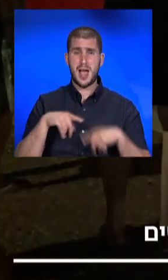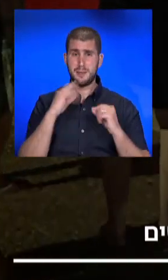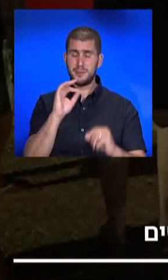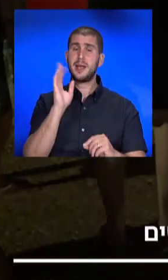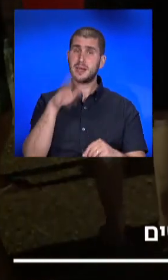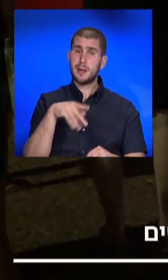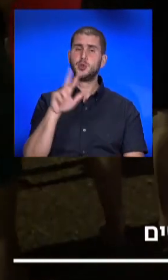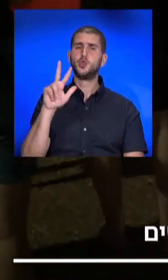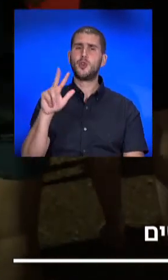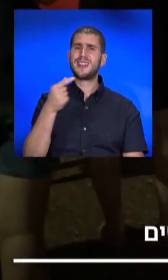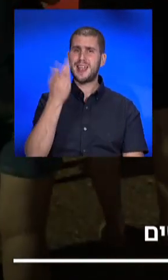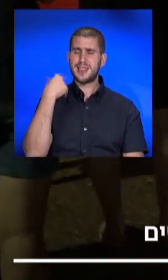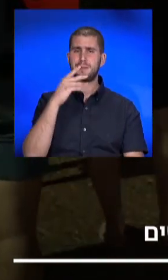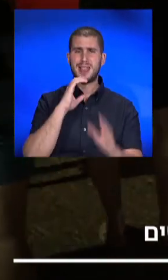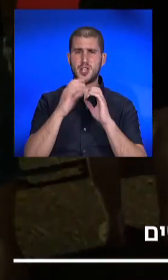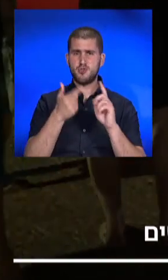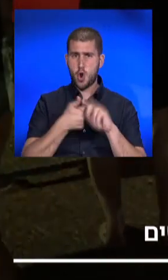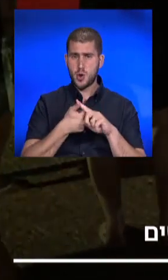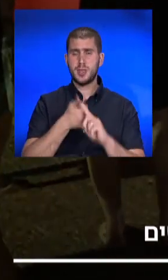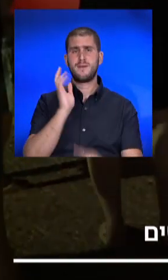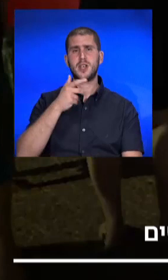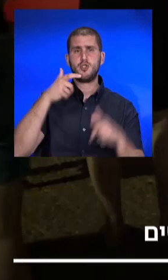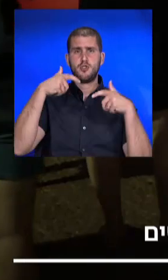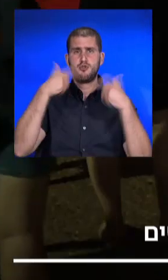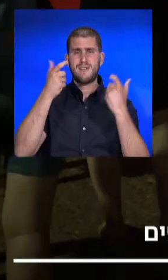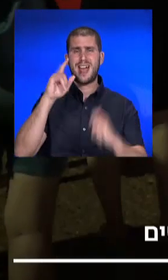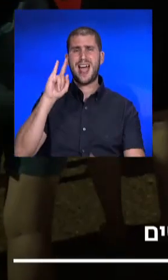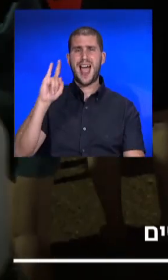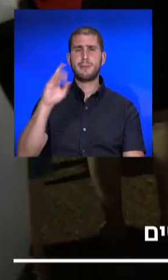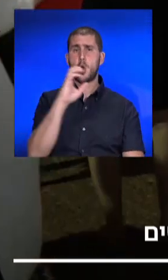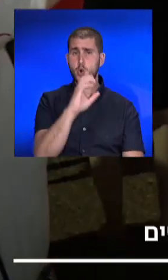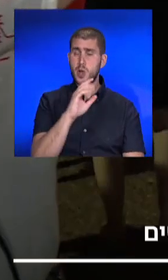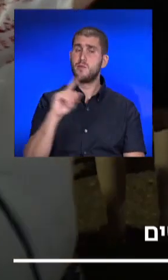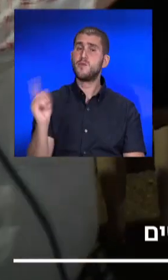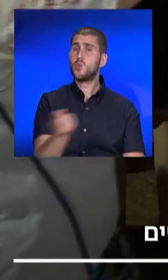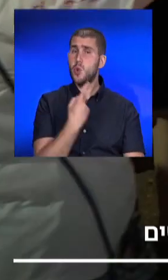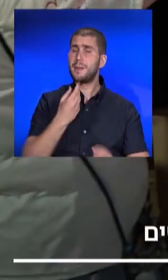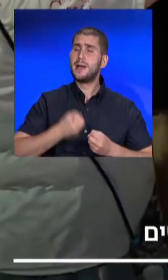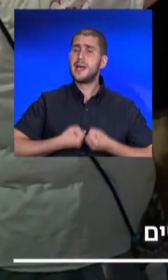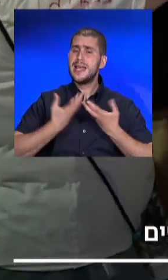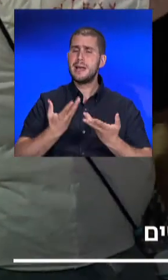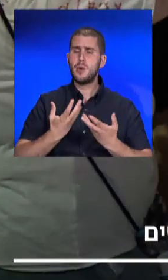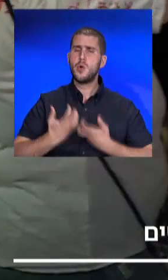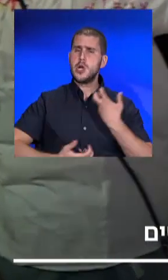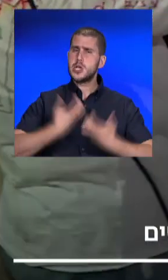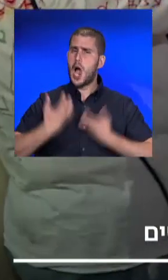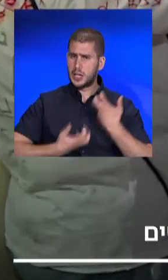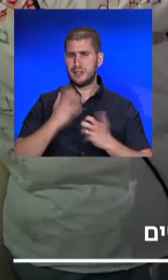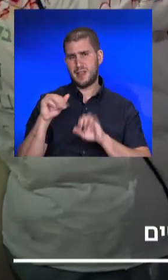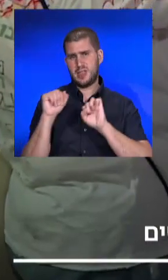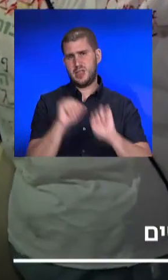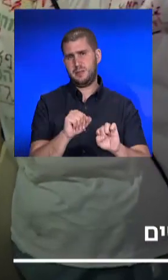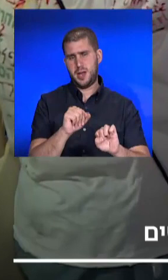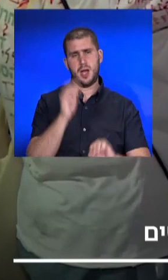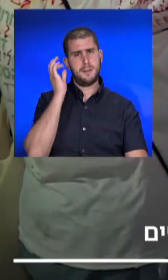צופית גרנט, אשת התקשורת לינום, והשף חיים כהן, וכל אלה כאן הביעו את הכעס שלהם וגם התמיכה